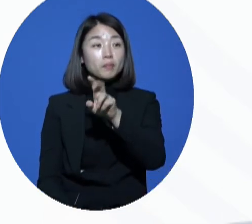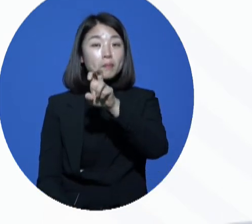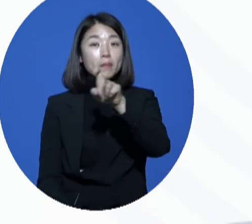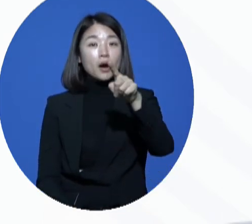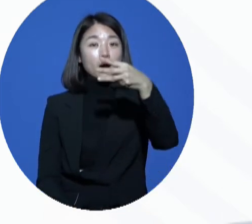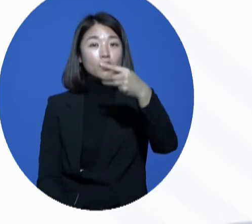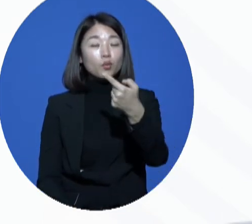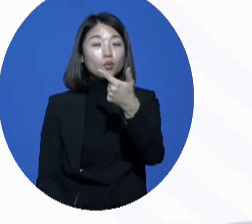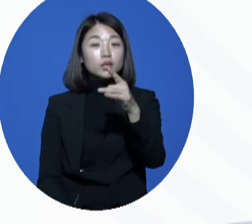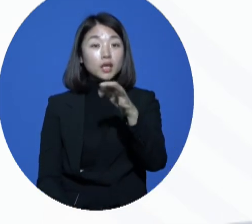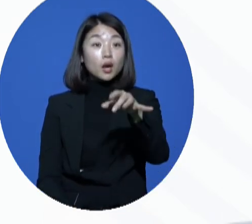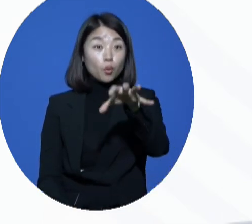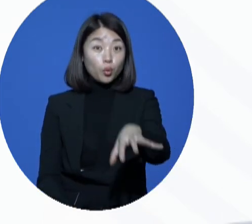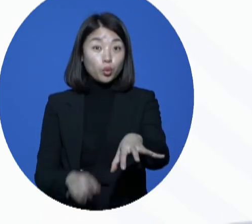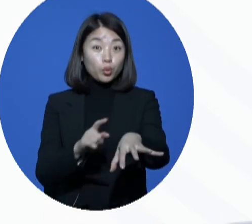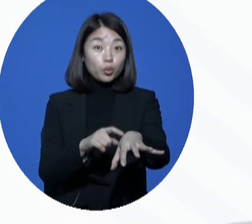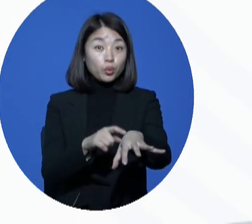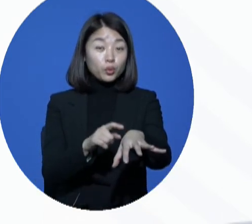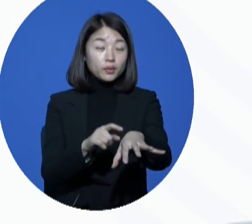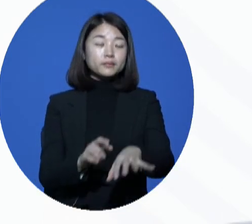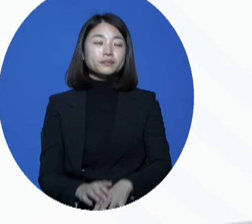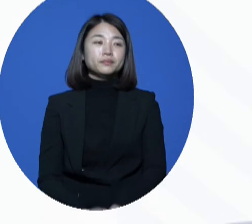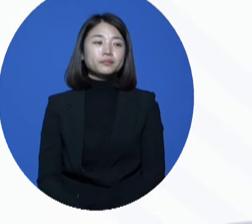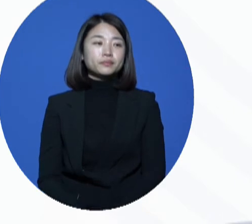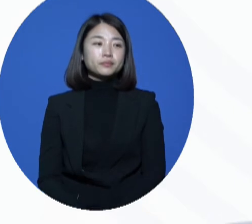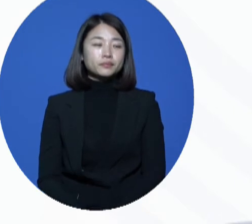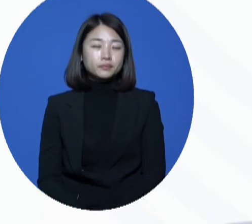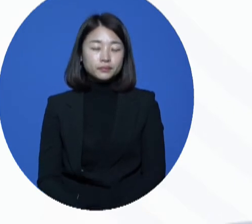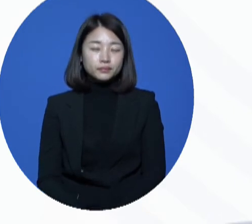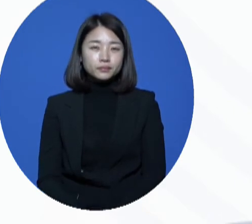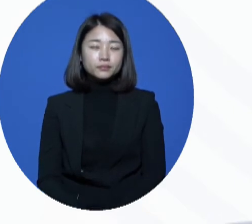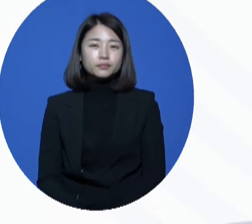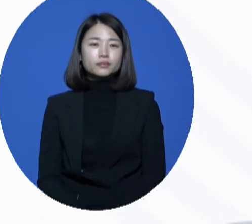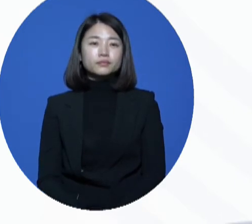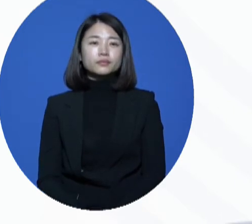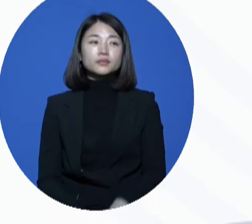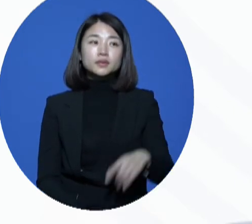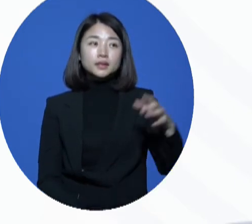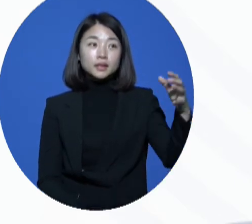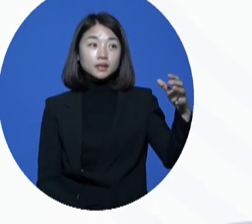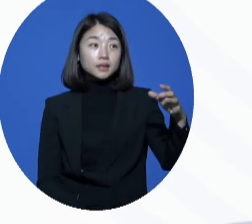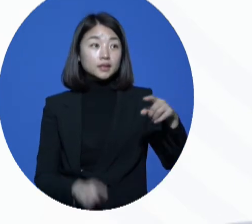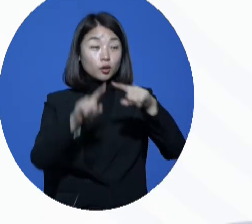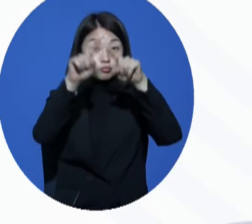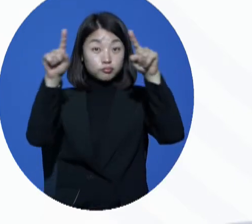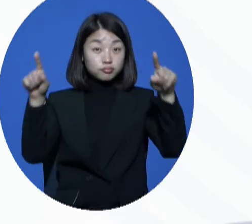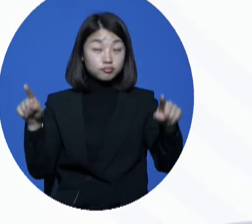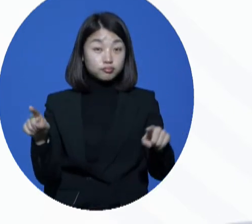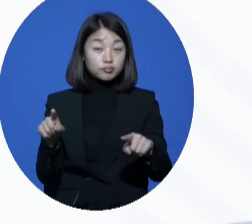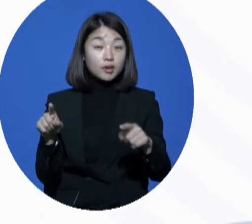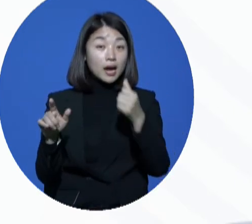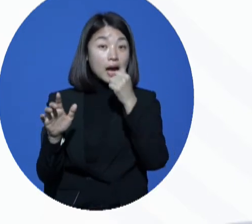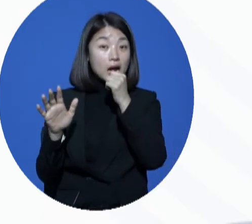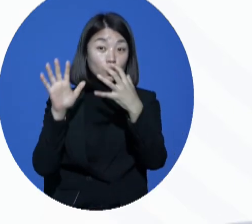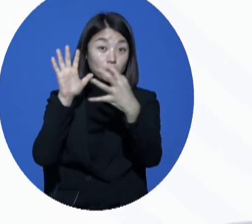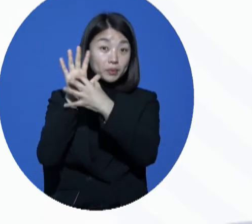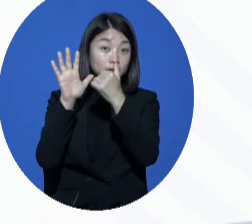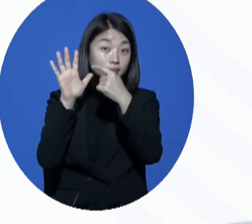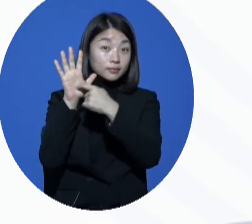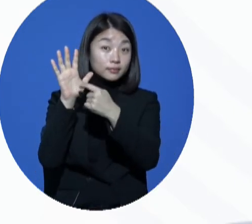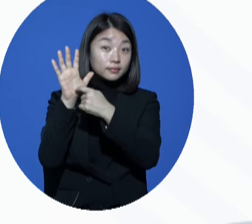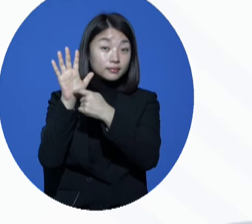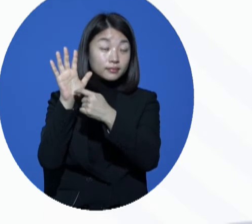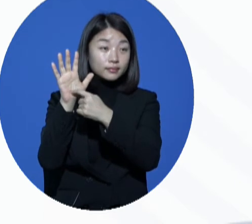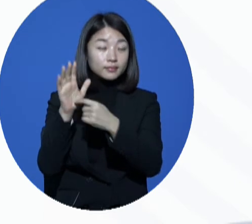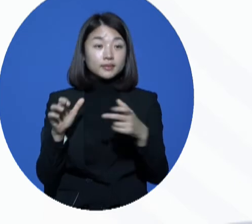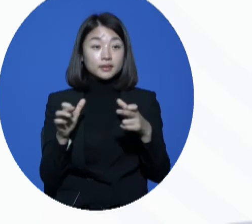공원에서 운동을 시작하셨던 8인의 그런 어떤 정신을 기리는 이런 동판이 만들어져 있고요.